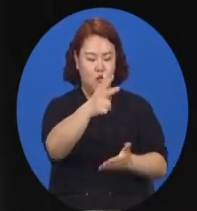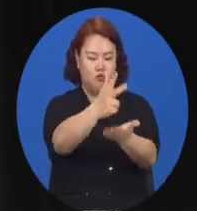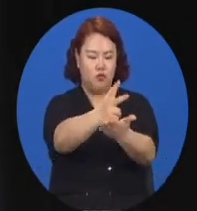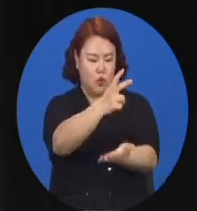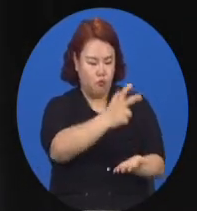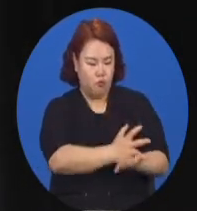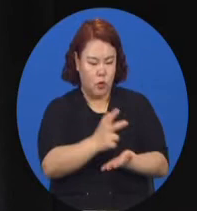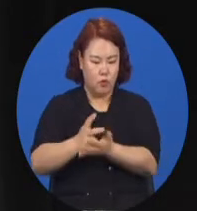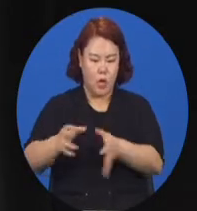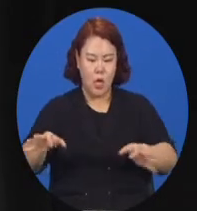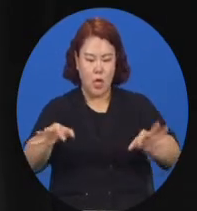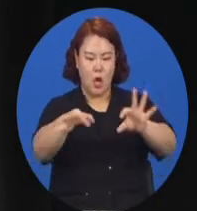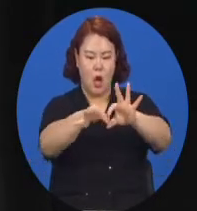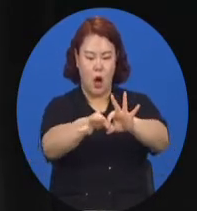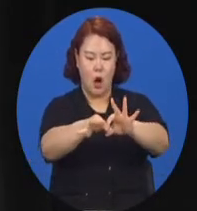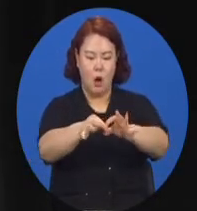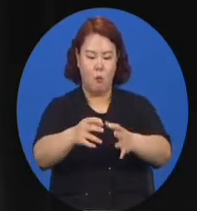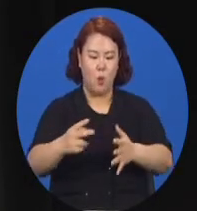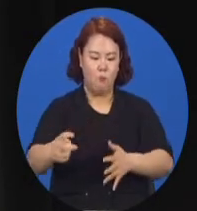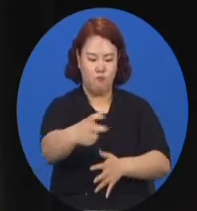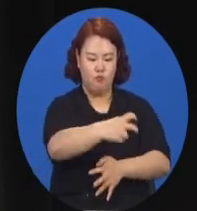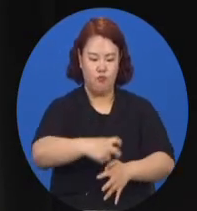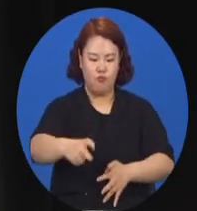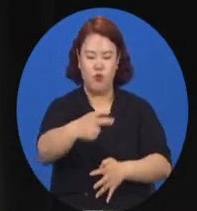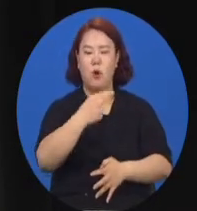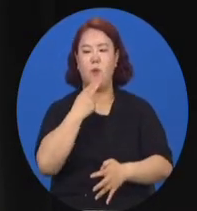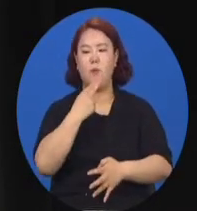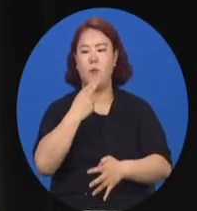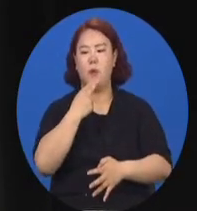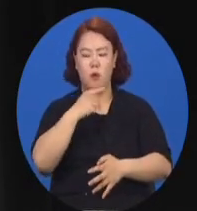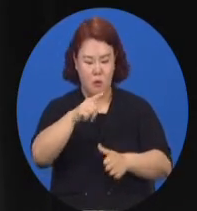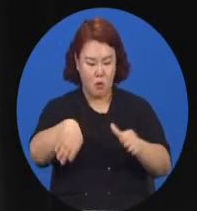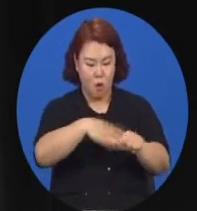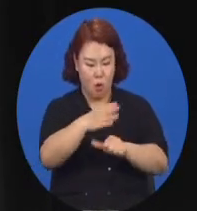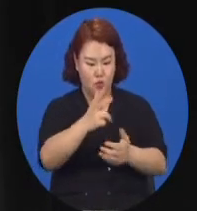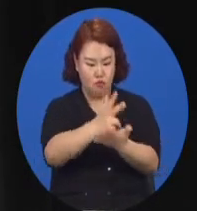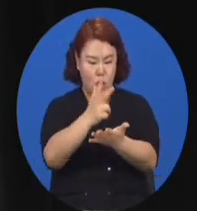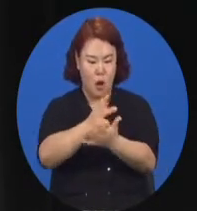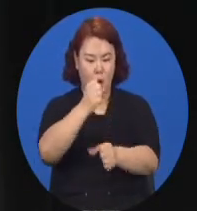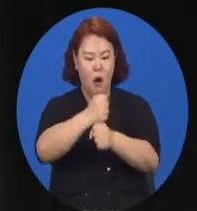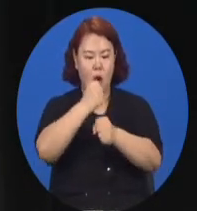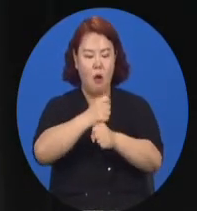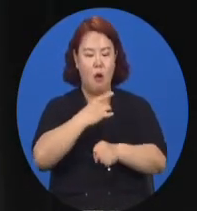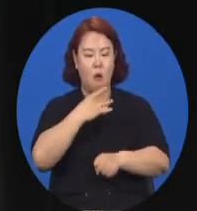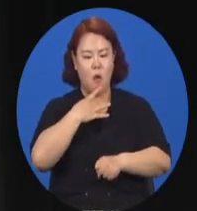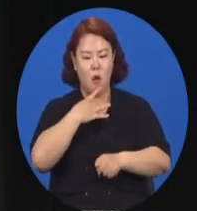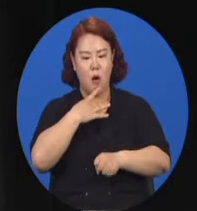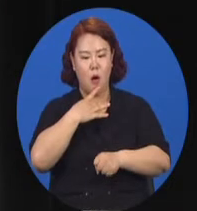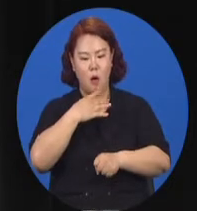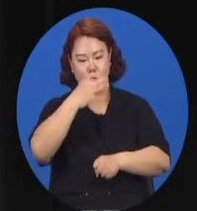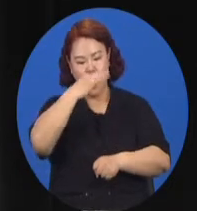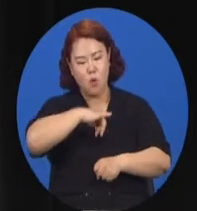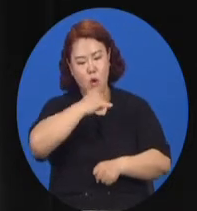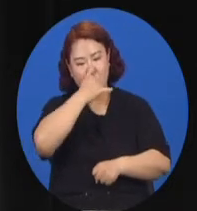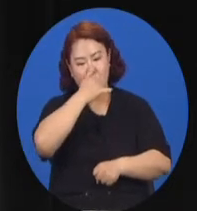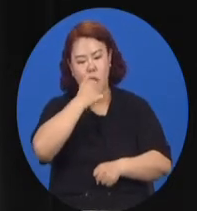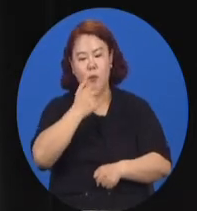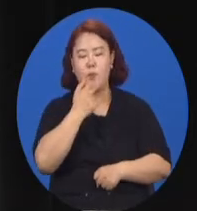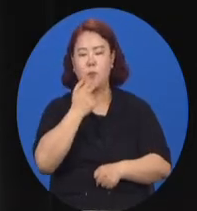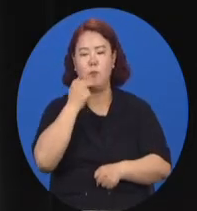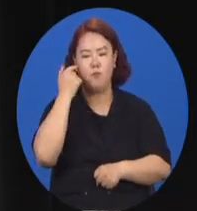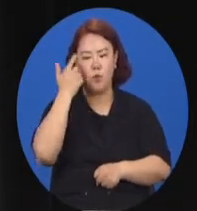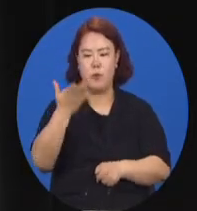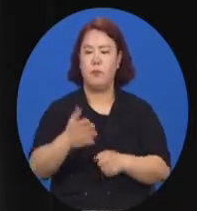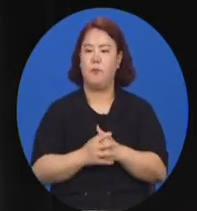있고 이런 상황에서 주차장이다 만들기만 해가지고 이게 소용이 있는 건지 제가 네. 거꾸로 여쭙고 싶습니다. 아,